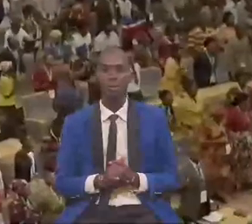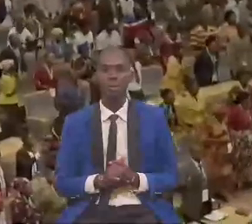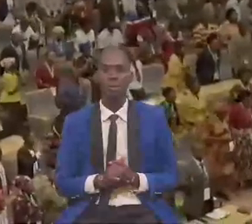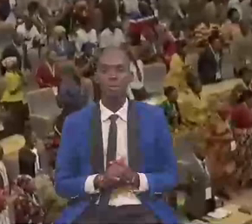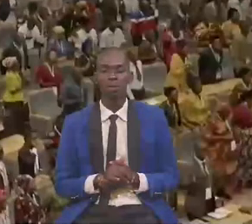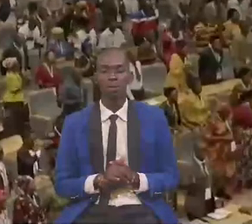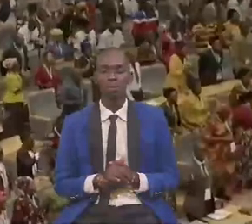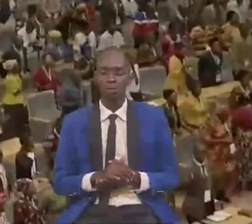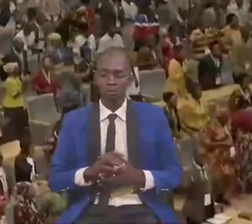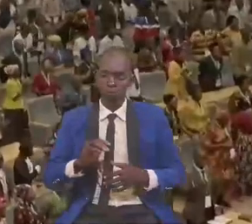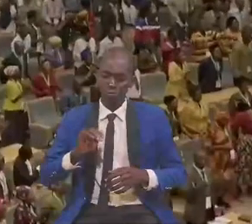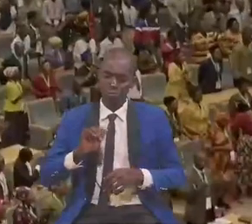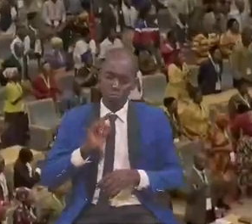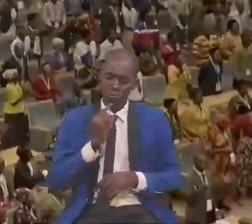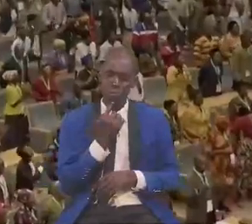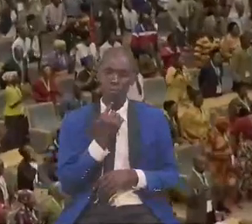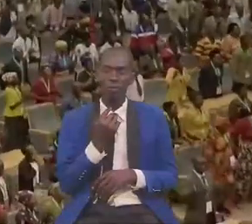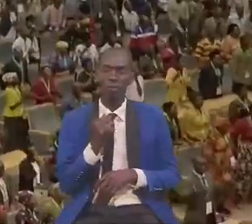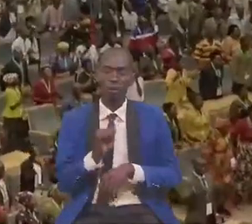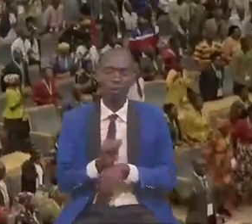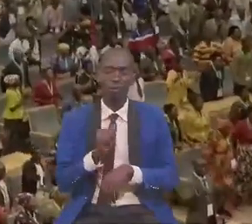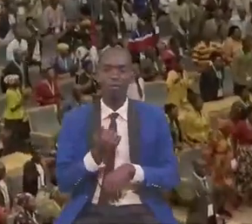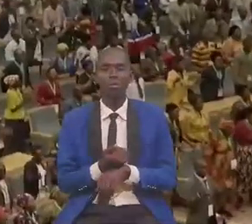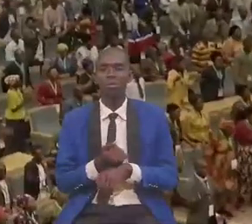Fervent dans le ministère.